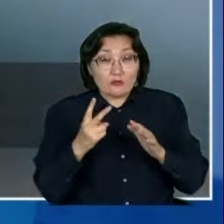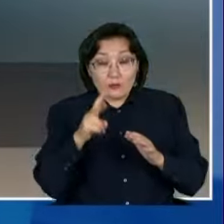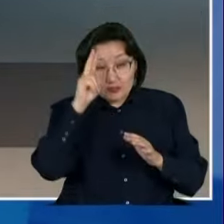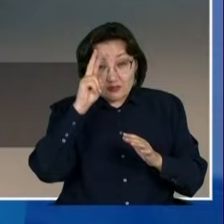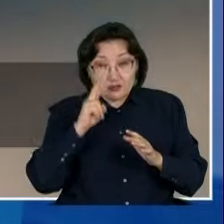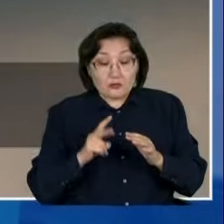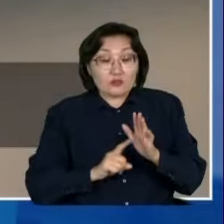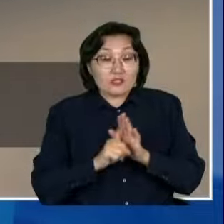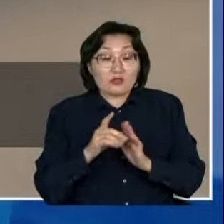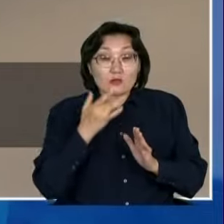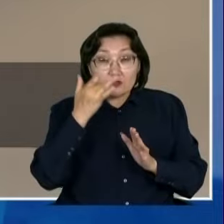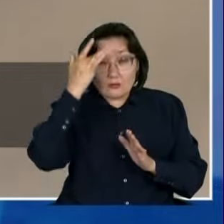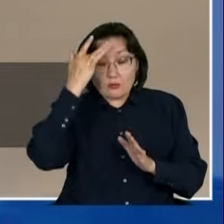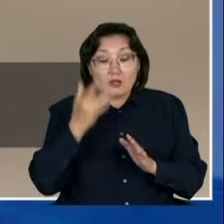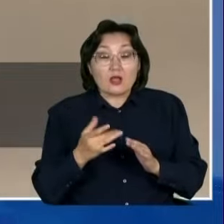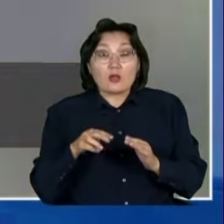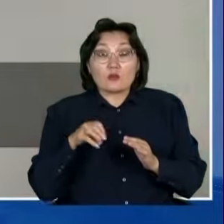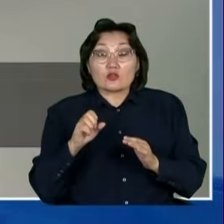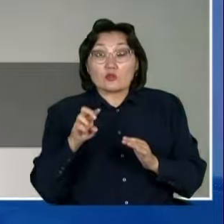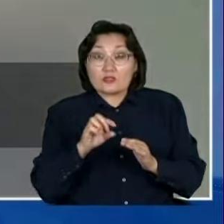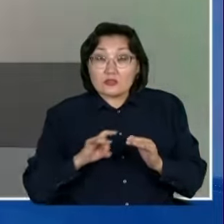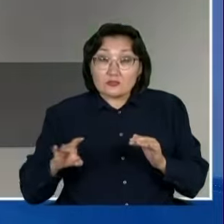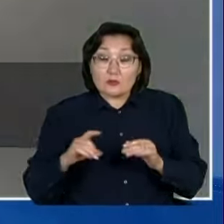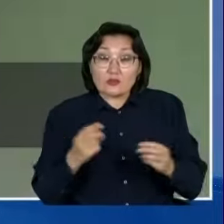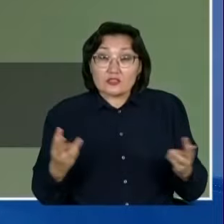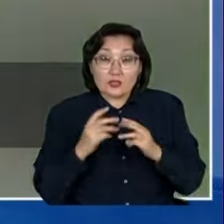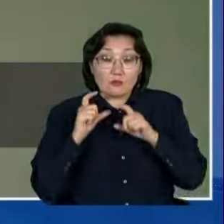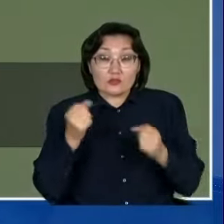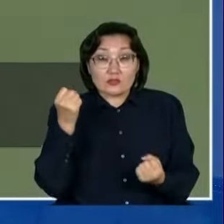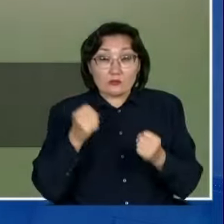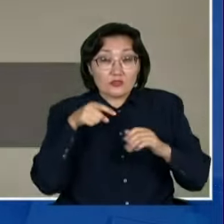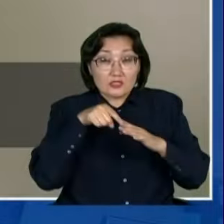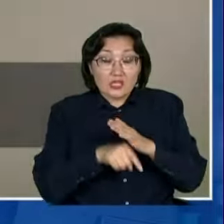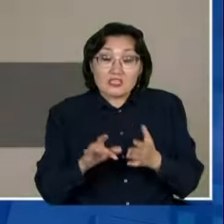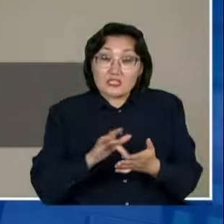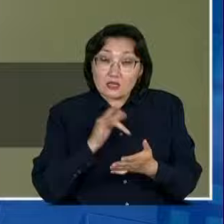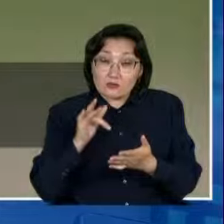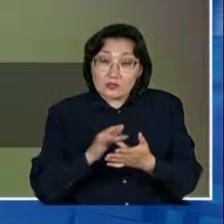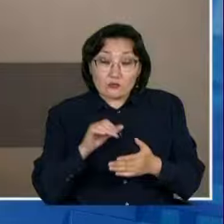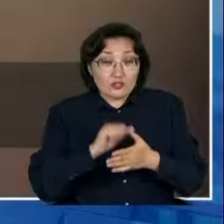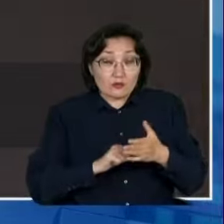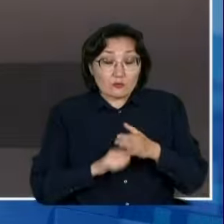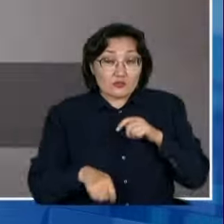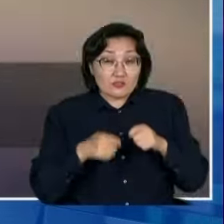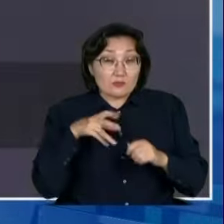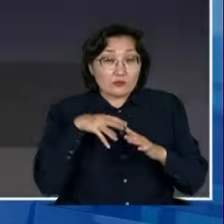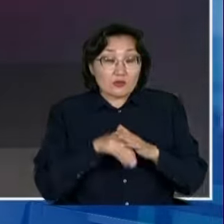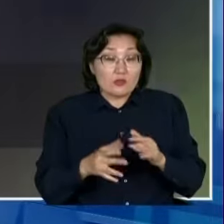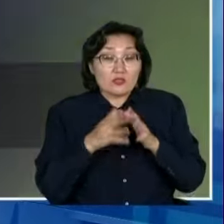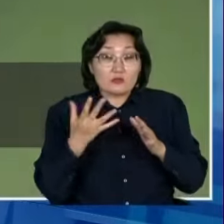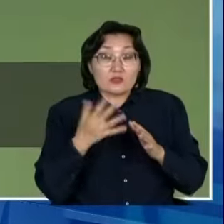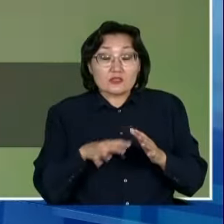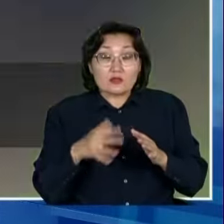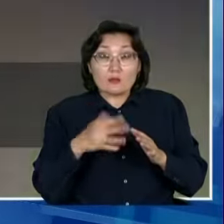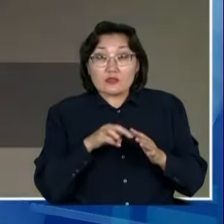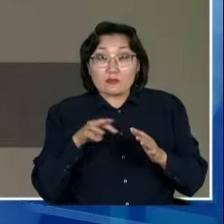2 месяцев. В начале лета в Марктугском районе сгорела грузовая автомашина, груженная тетрадями. Причиной ущерб составил больше